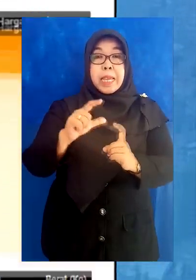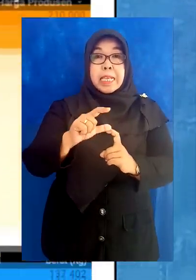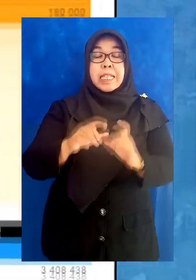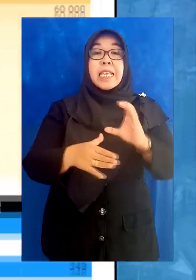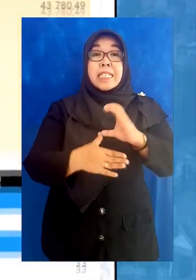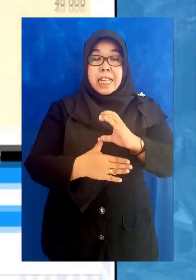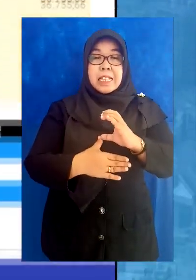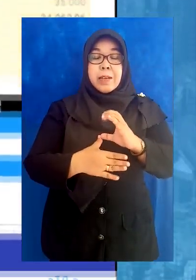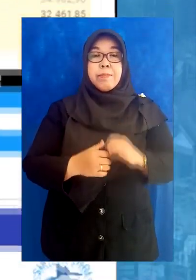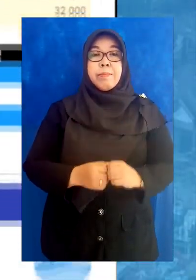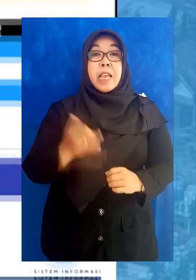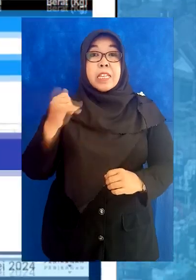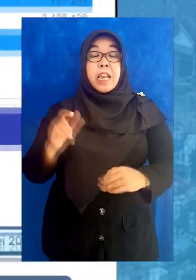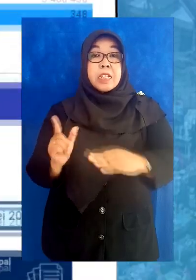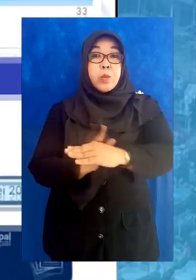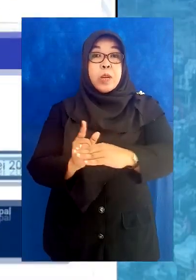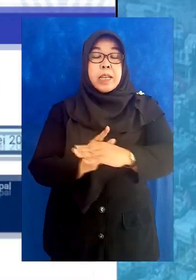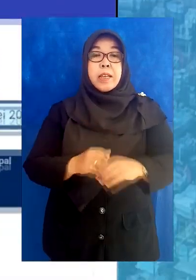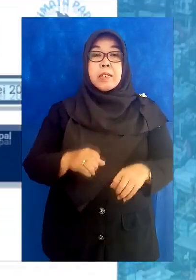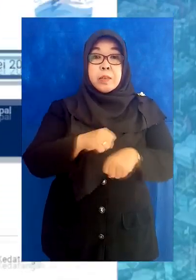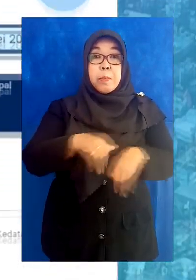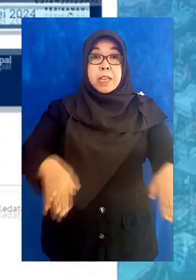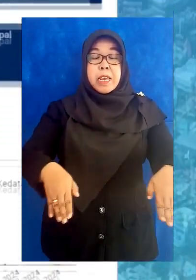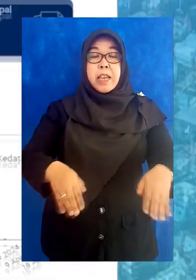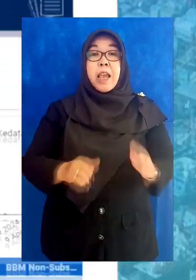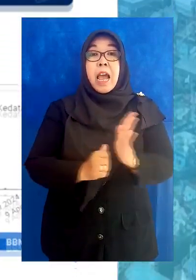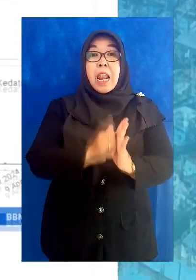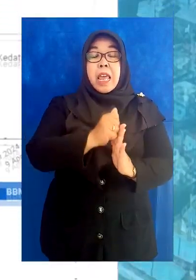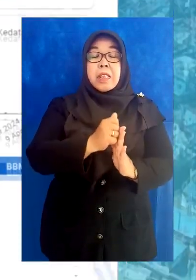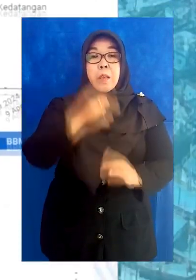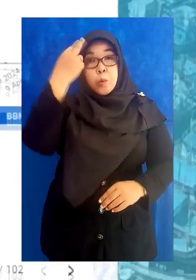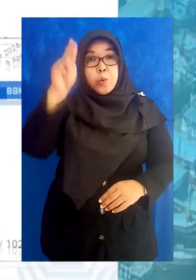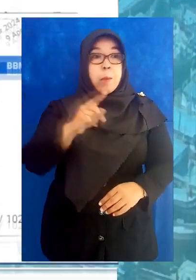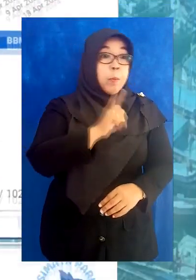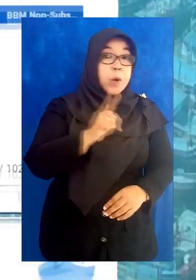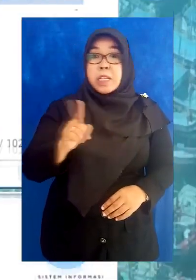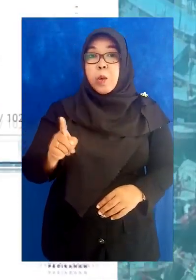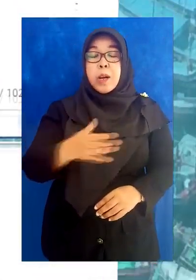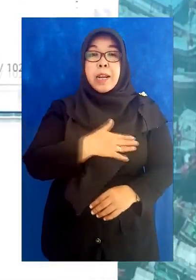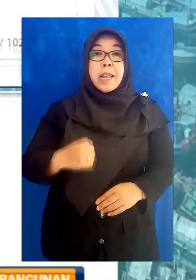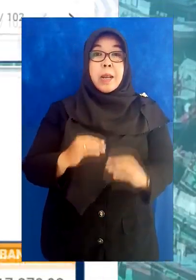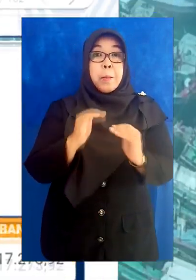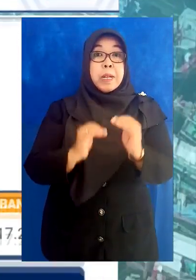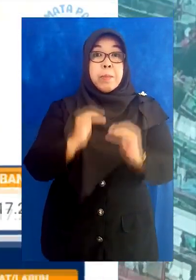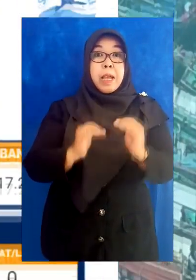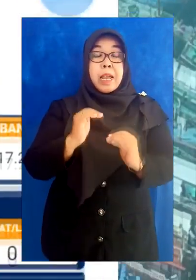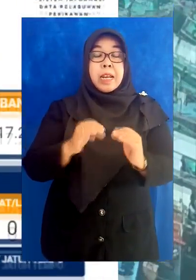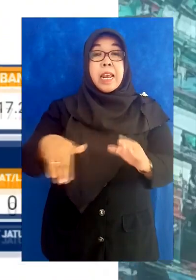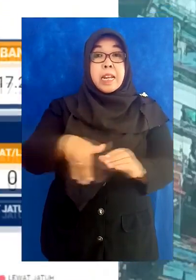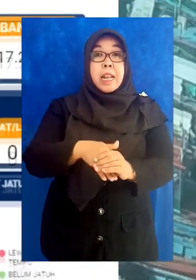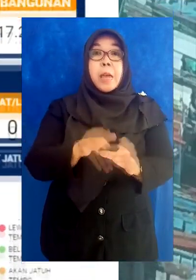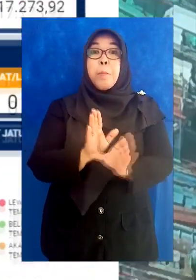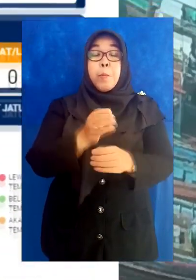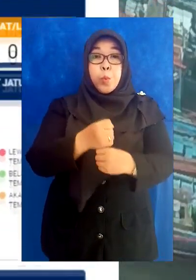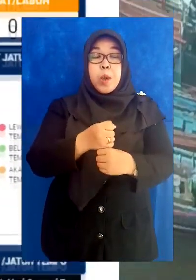untuk memonitor capaian kinerja dan pertimbangan dalam pembuatan kebijakan.